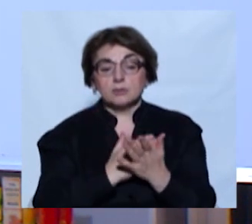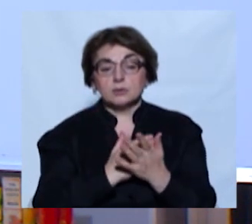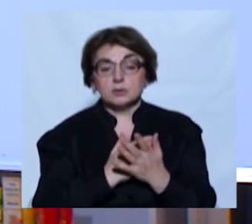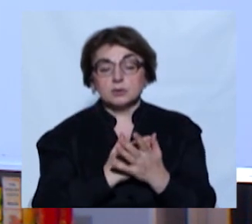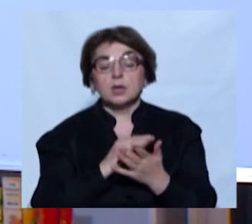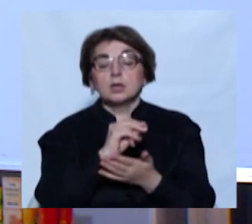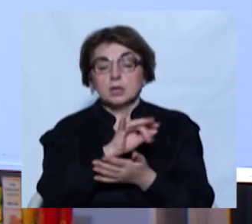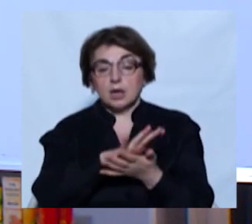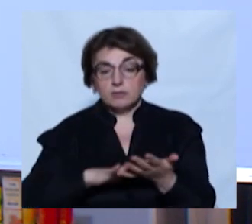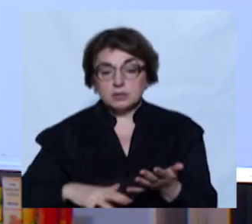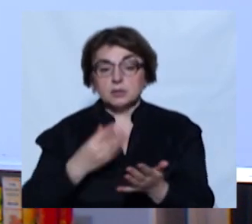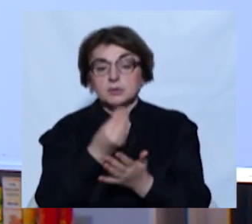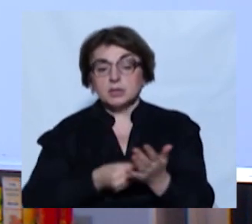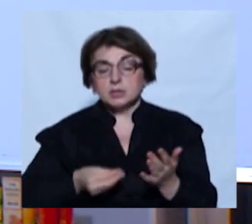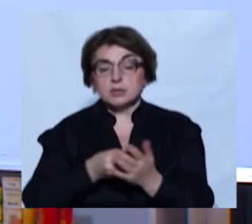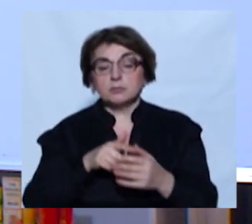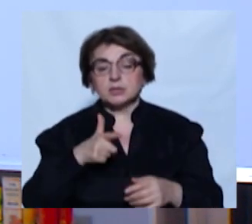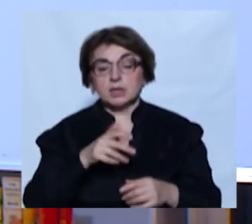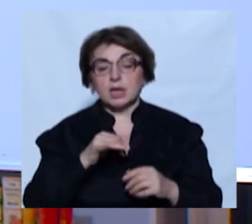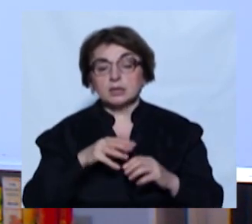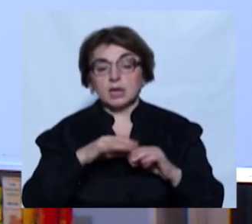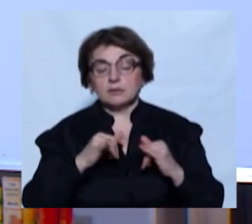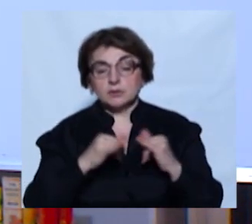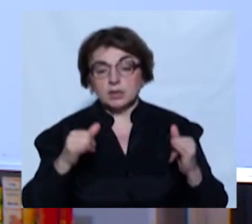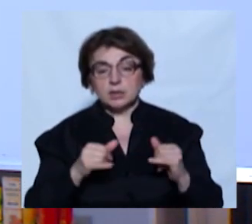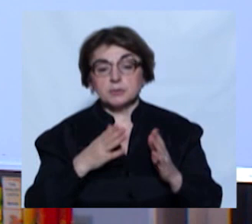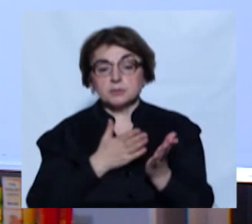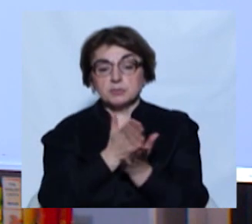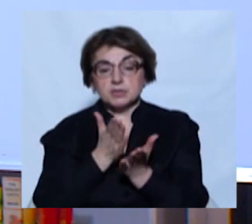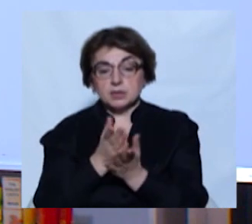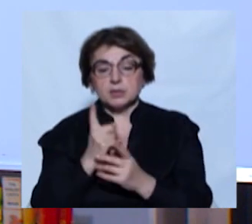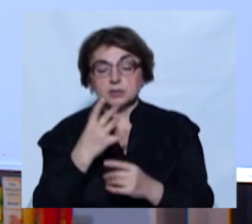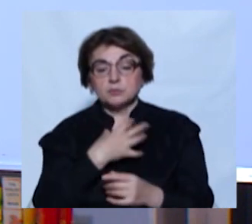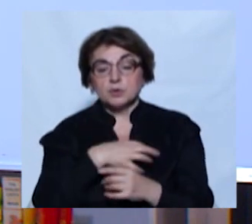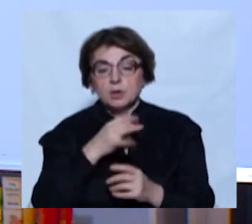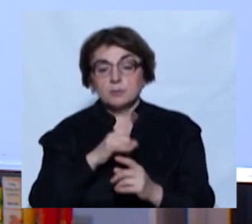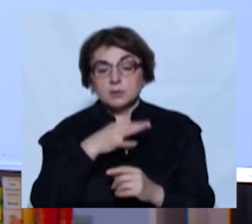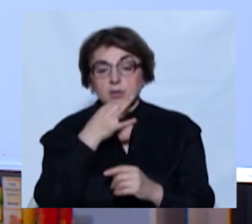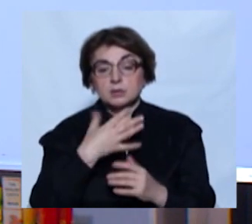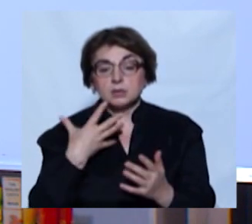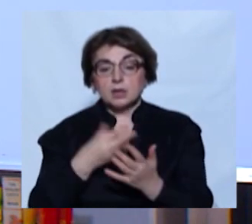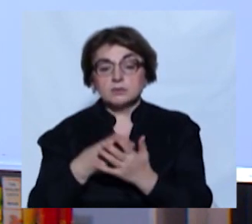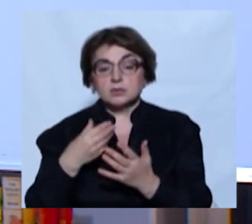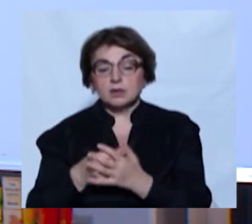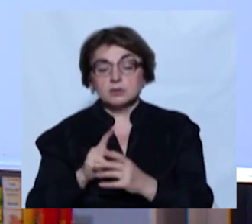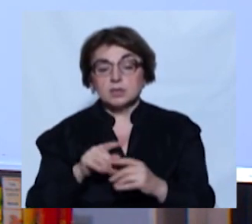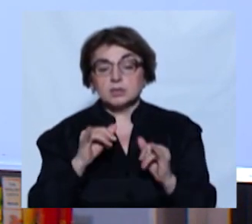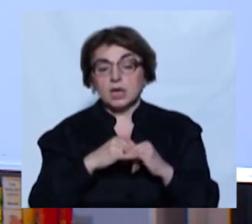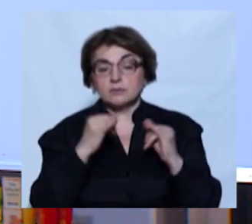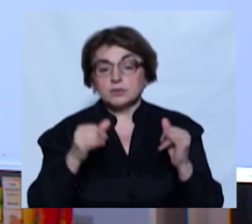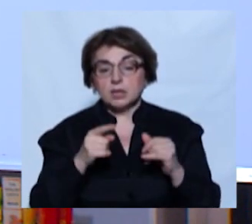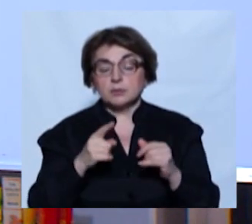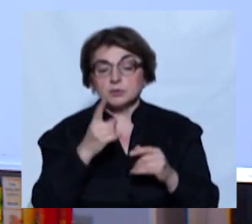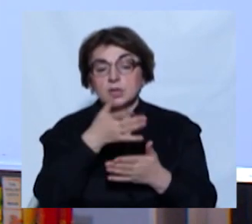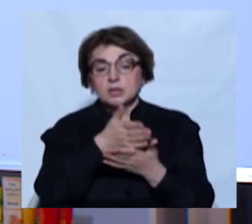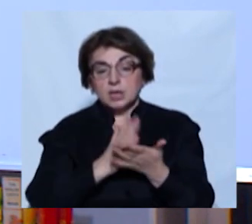უნდა, გავაგრძელებთ ისევ მდგრადი განვითარების მიზნებს და ერთი ყველაზე მნიშვნელოვანი რამ მინდა, რომ გითხრათ, თავისთავად მდგრადი განვითარების მიზნების